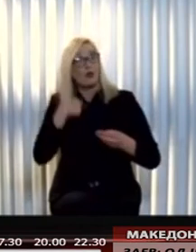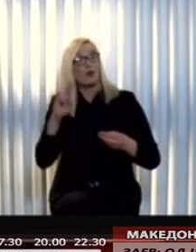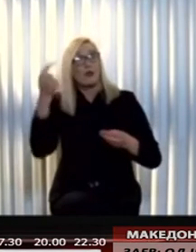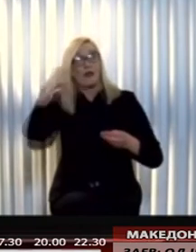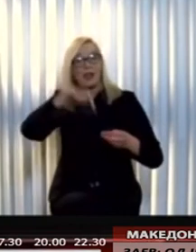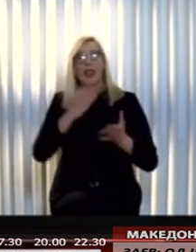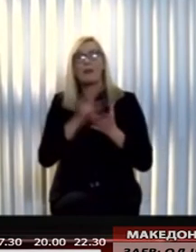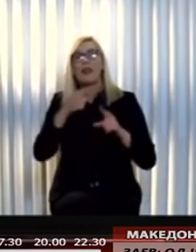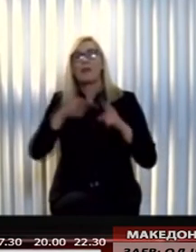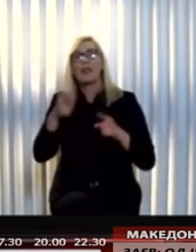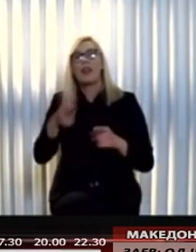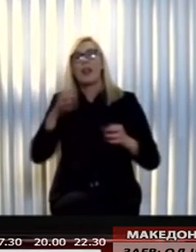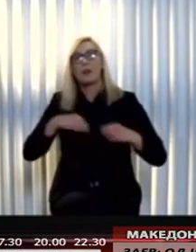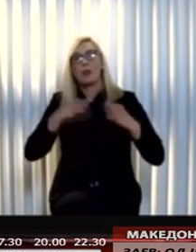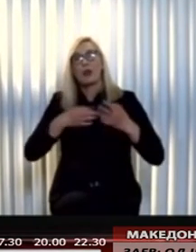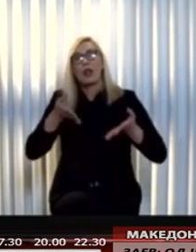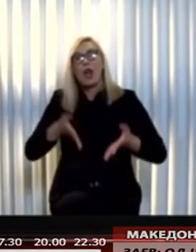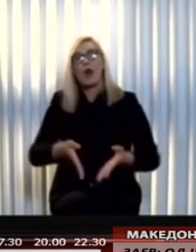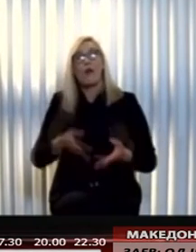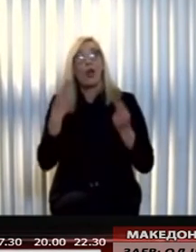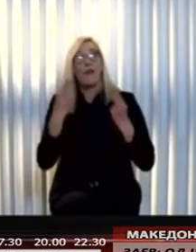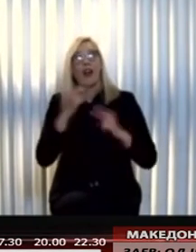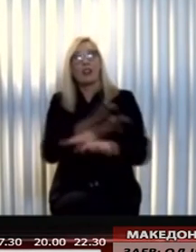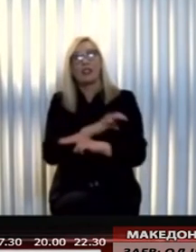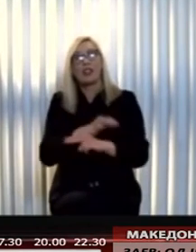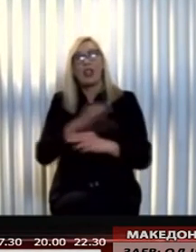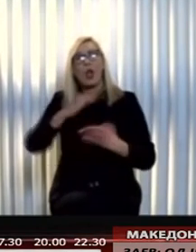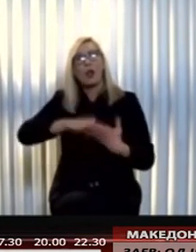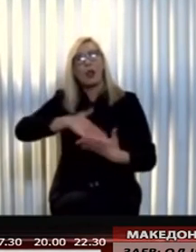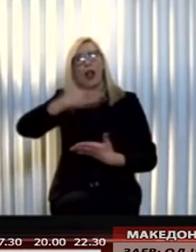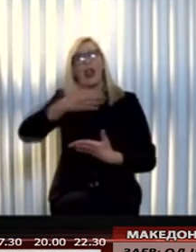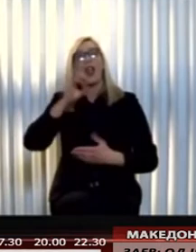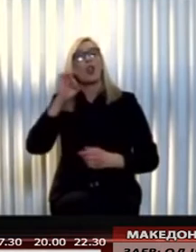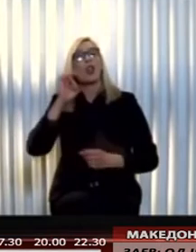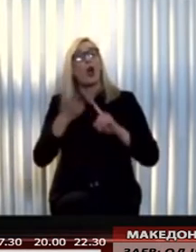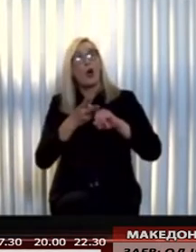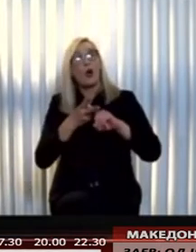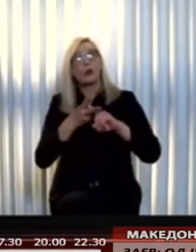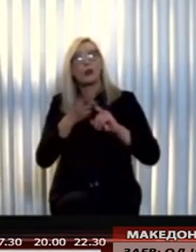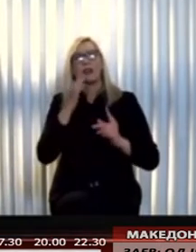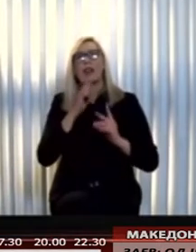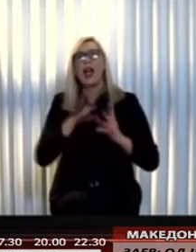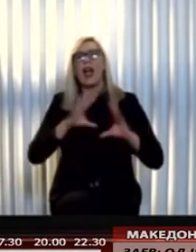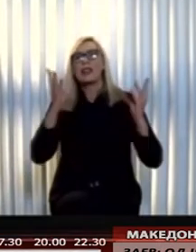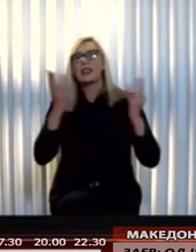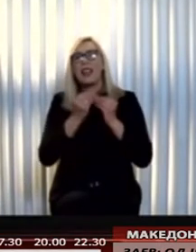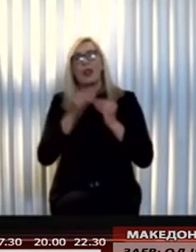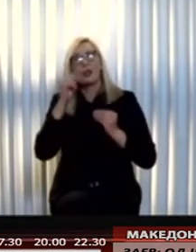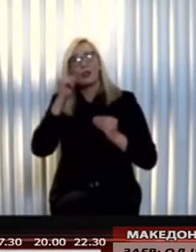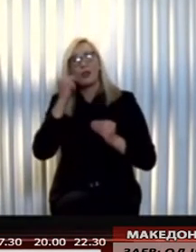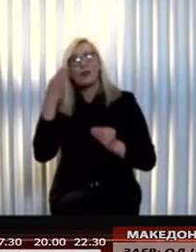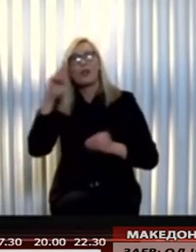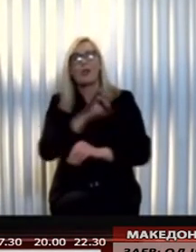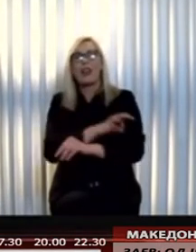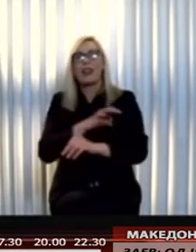од одбележувањето на овој значен ден од календарот на Обединетите нации и на целото човештво, Меѓународниот ден